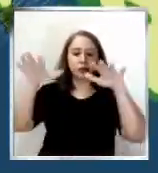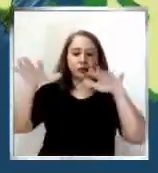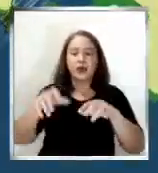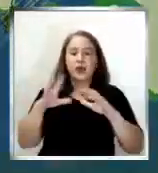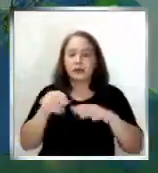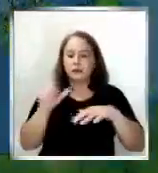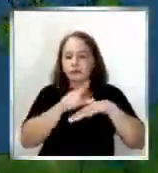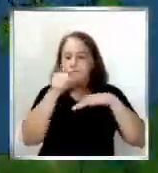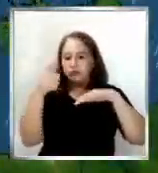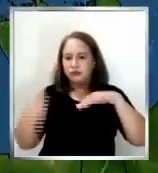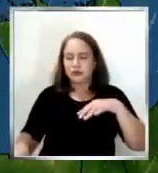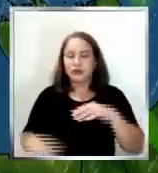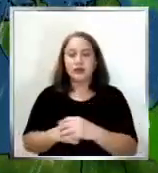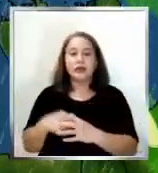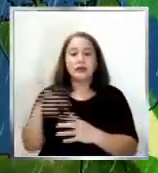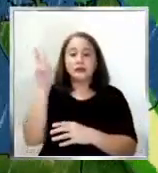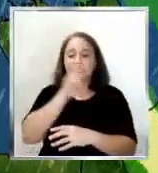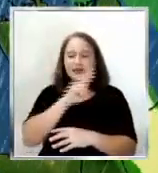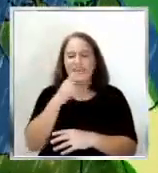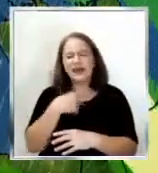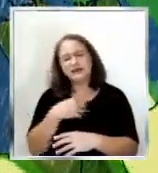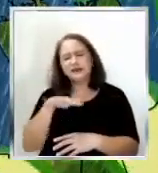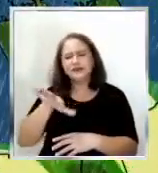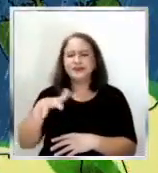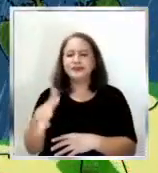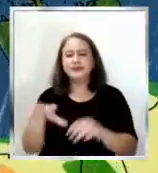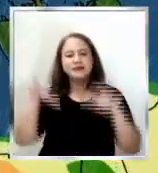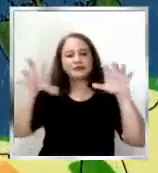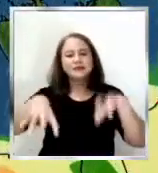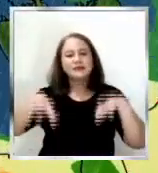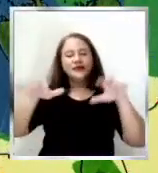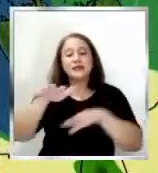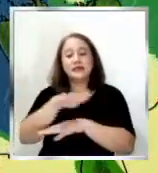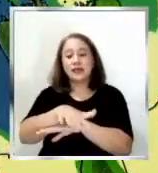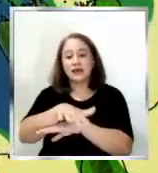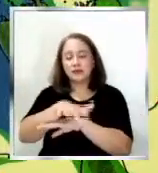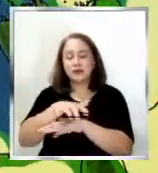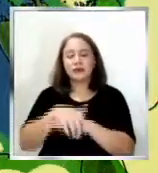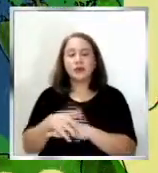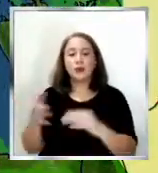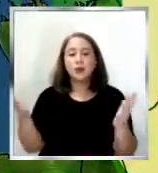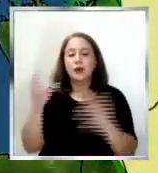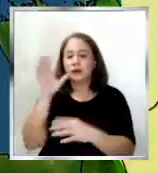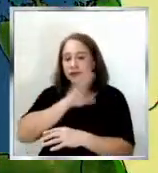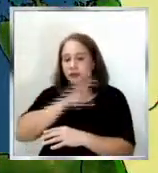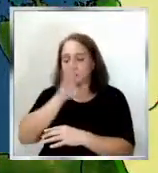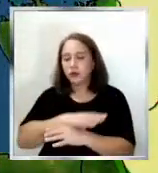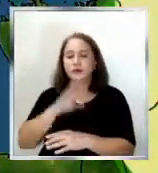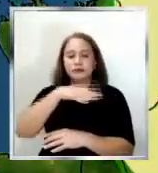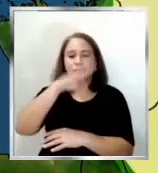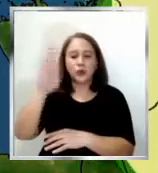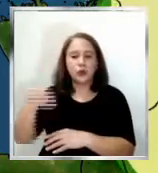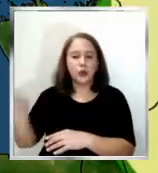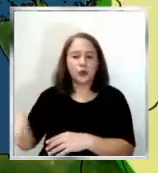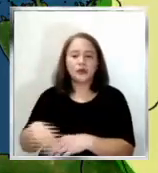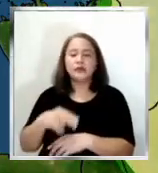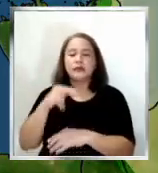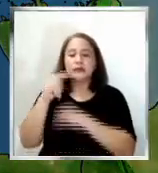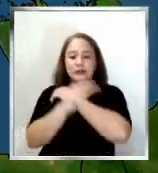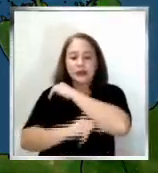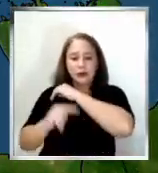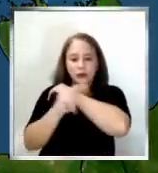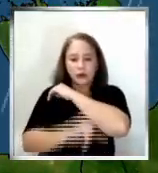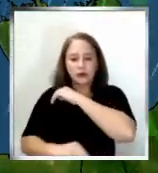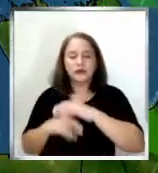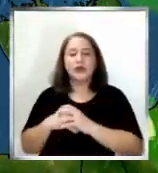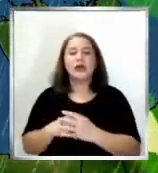Sa Visayas, may mahinang na katamtamang ulan naman sa hapon din, dyan sa may Cebu, Bohol, Negros Provinces, kasama Aklan